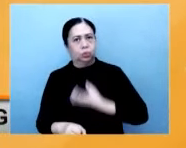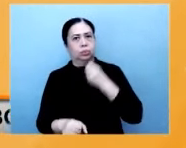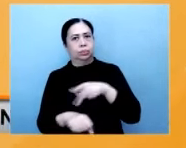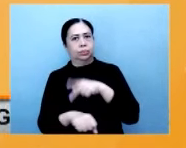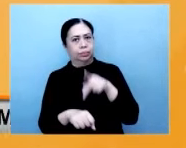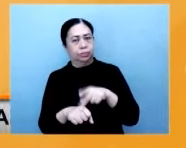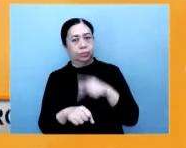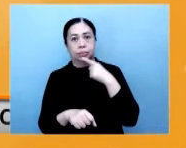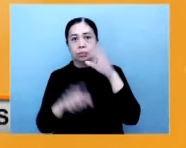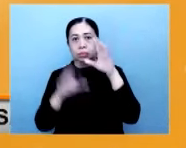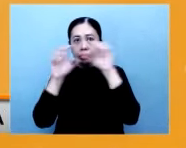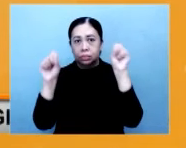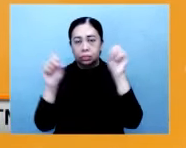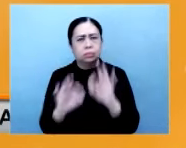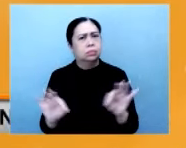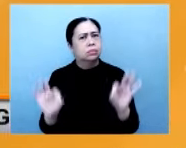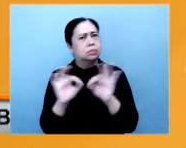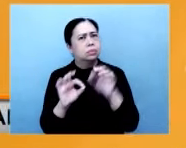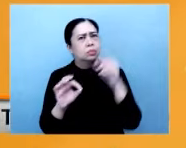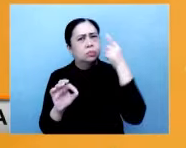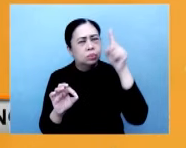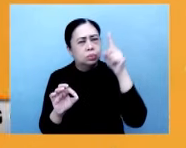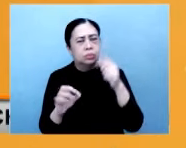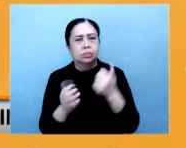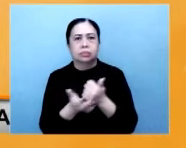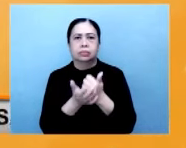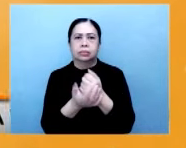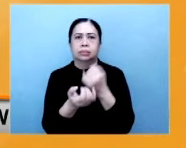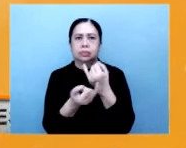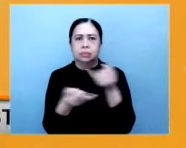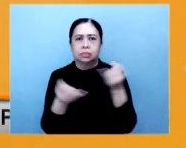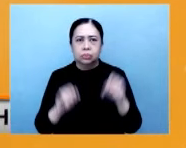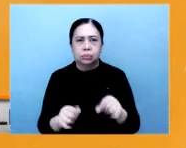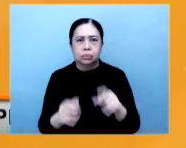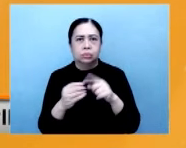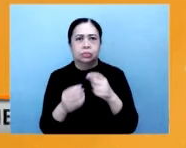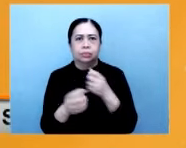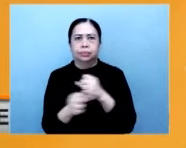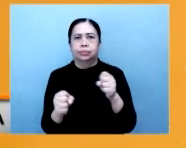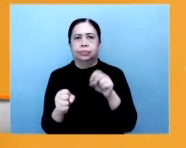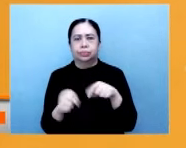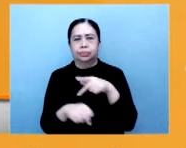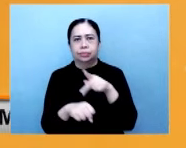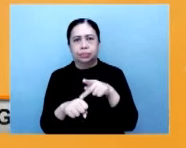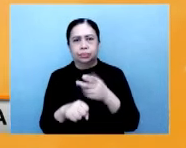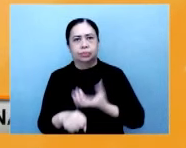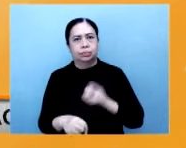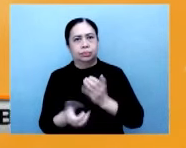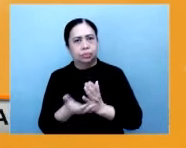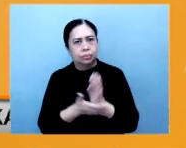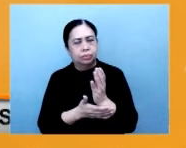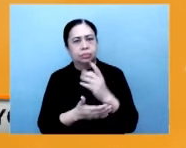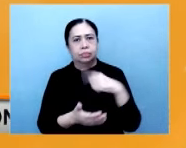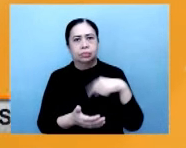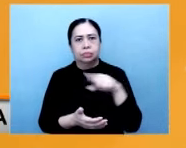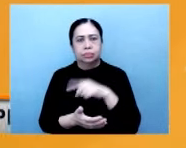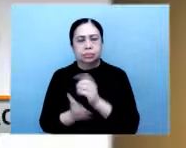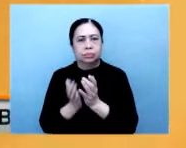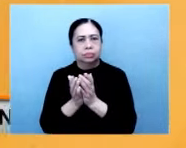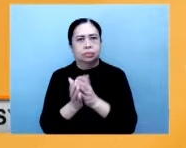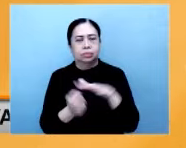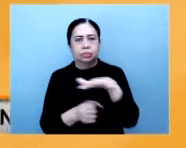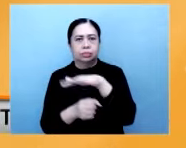Pangulo, mahalaga ito para matugunan ang mga issue sa pambansang seguridad, soberanya, karapatan at maritime